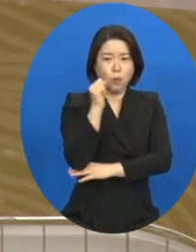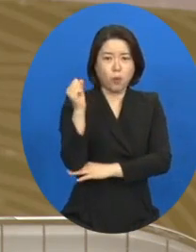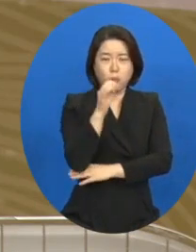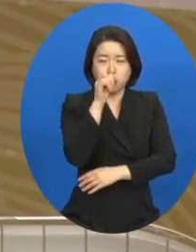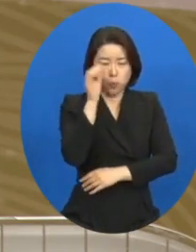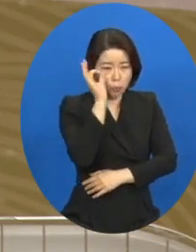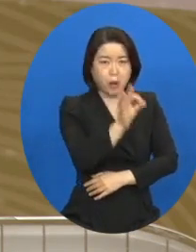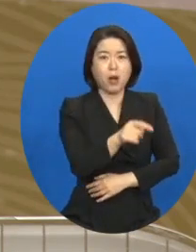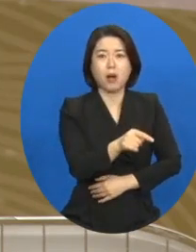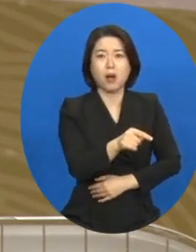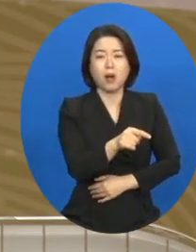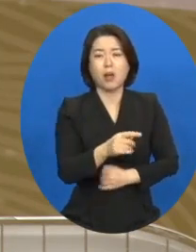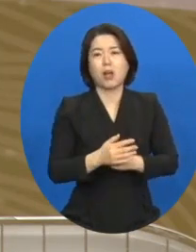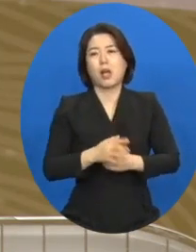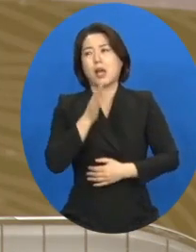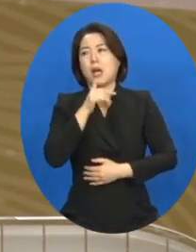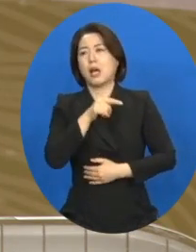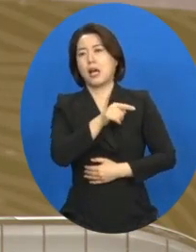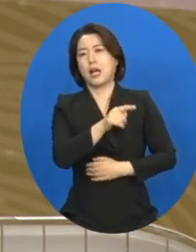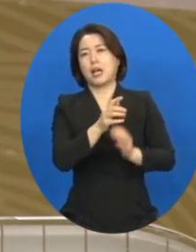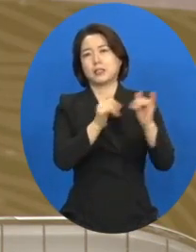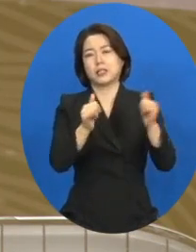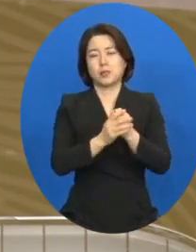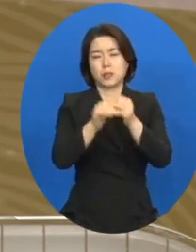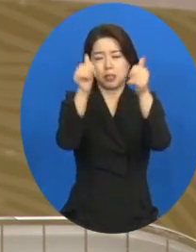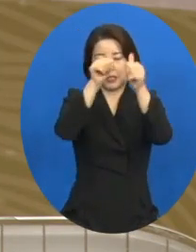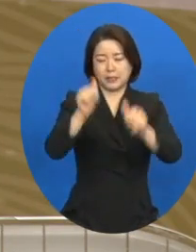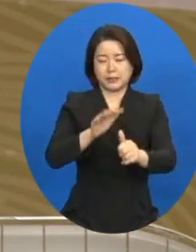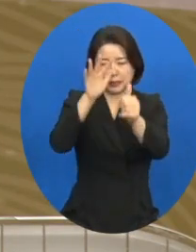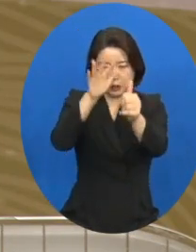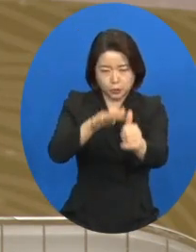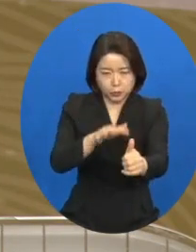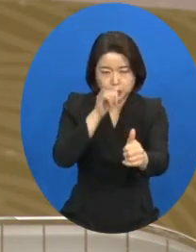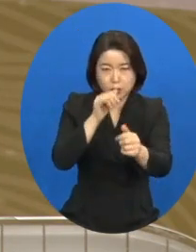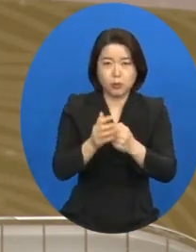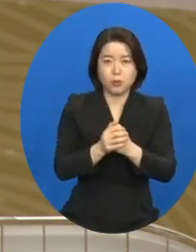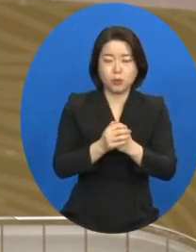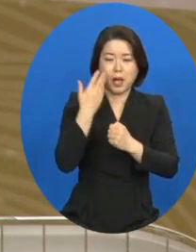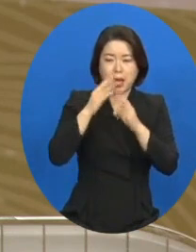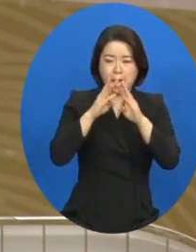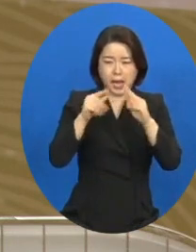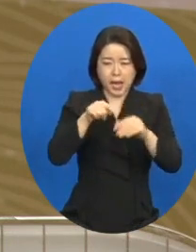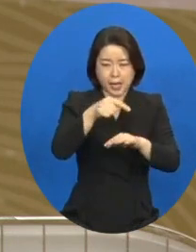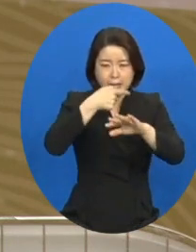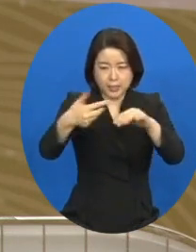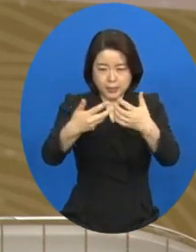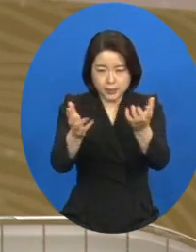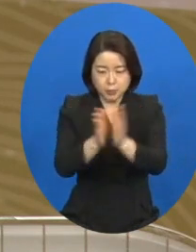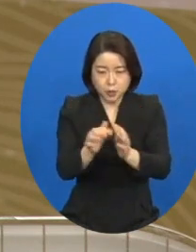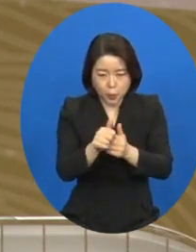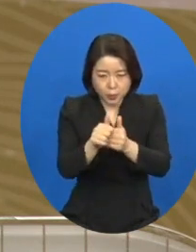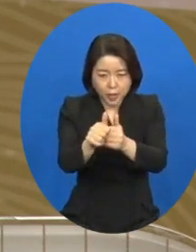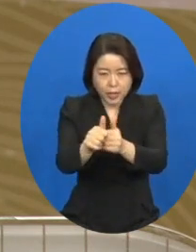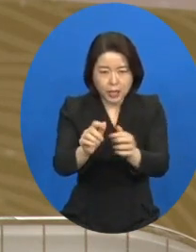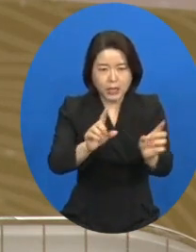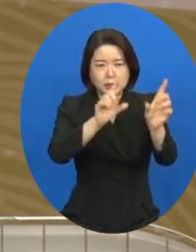아, 이 사람들이 우상 숭배하고 가나안 족속을 따라 그렇게 살겠구나. 그게